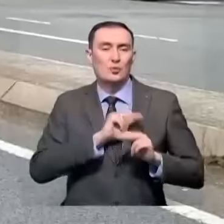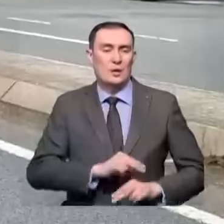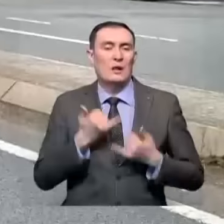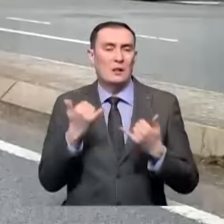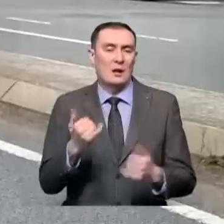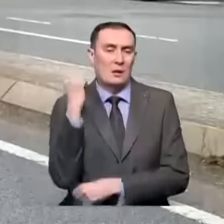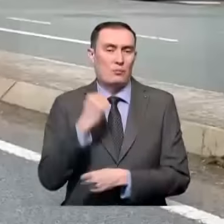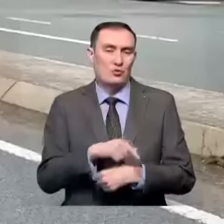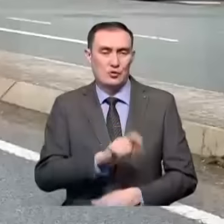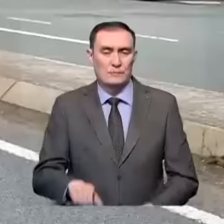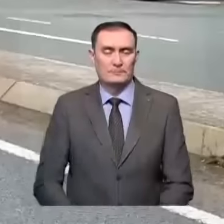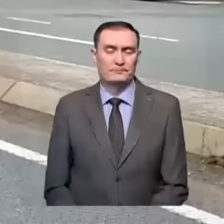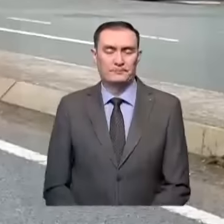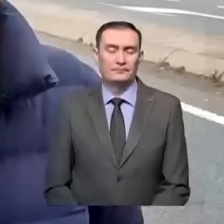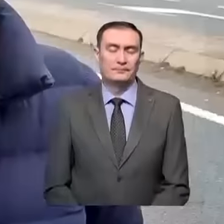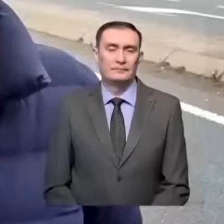аграриев.